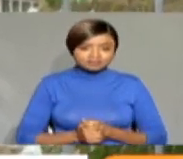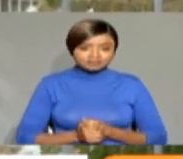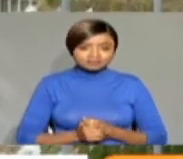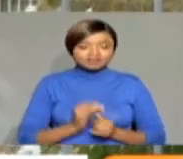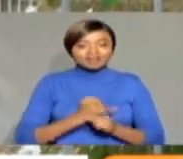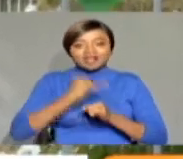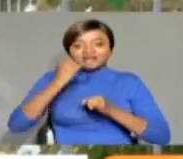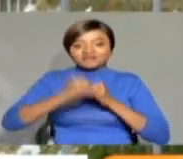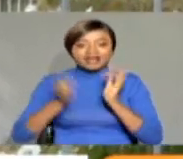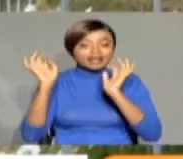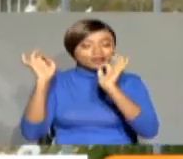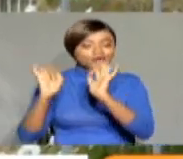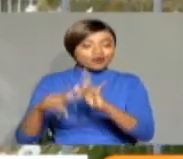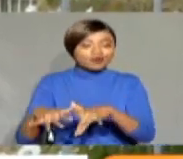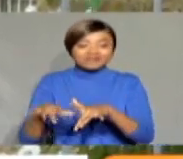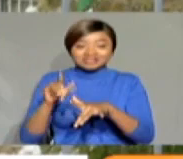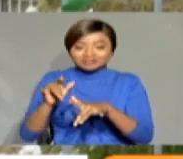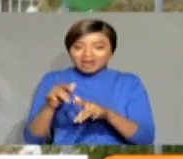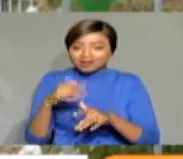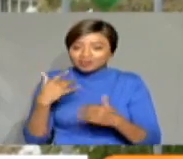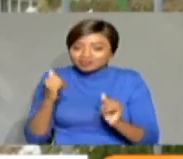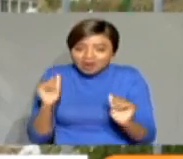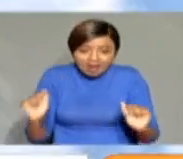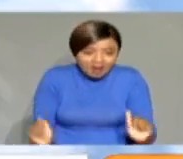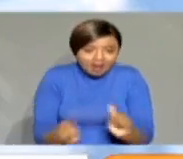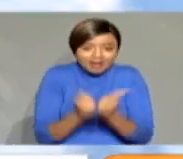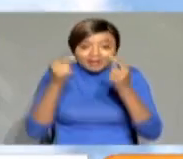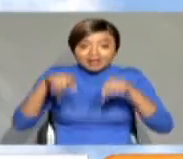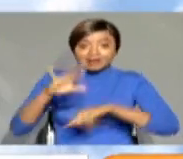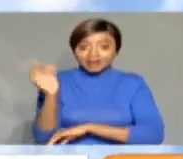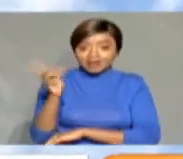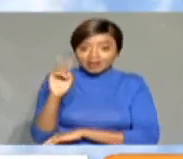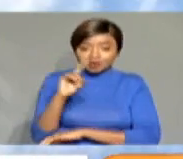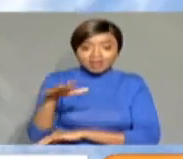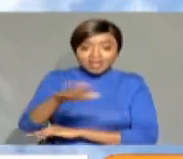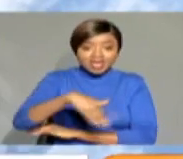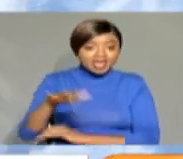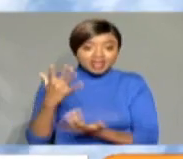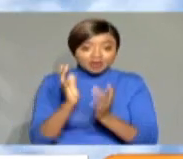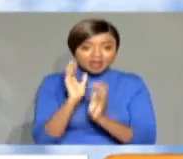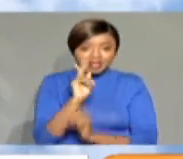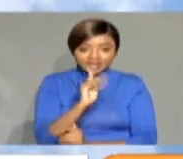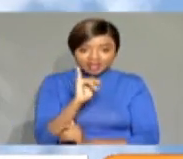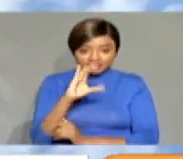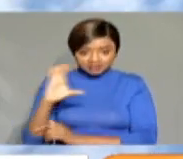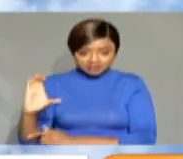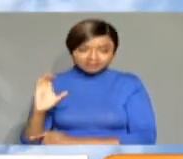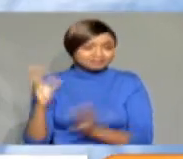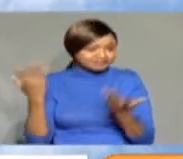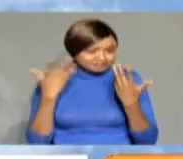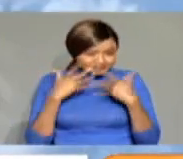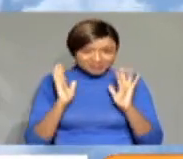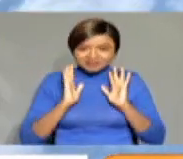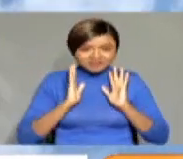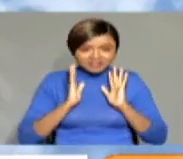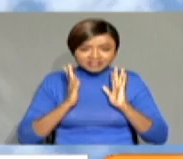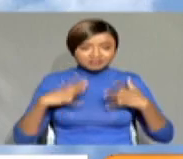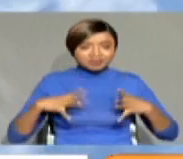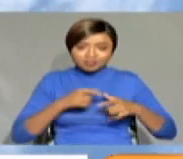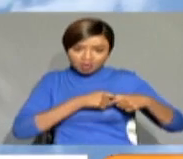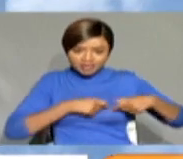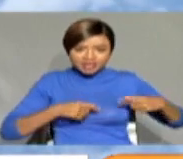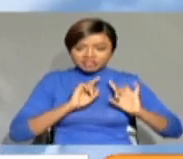Hatimaye kongamano la kihistoria litatendeka hapa jijini Nairobi katika jumba la KICC. Tayari baadhi ya wajumbe